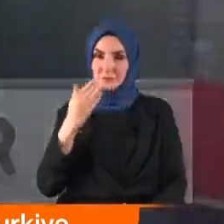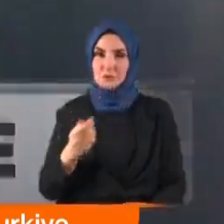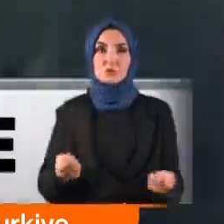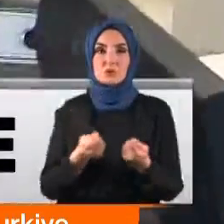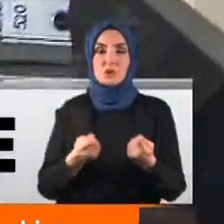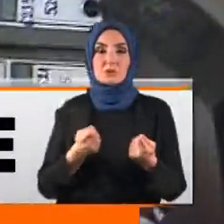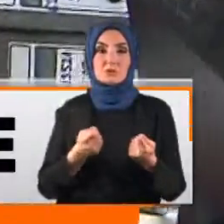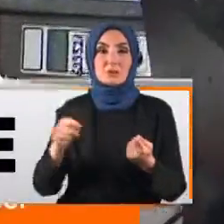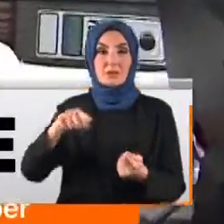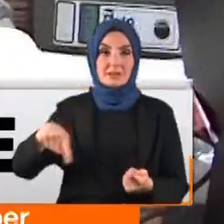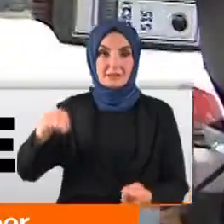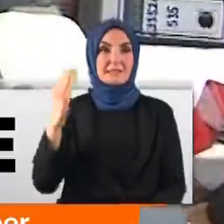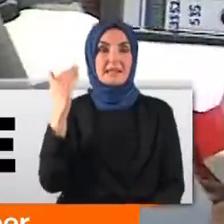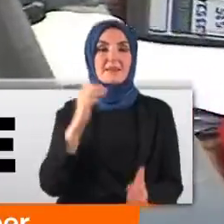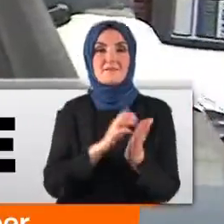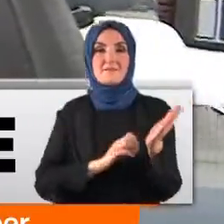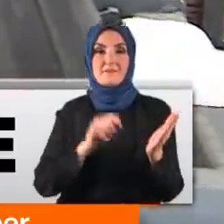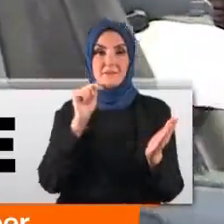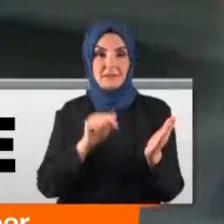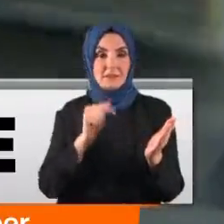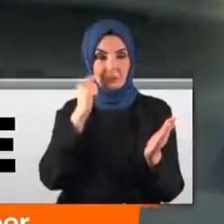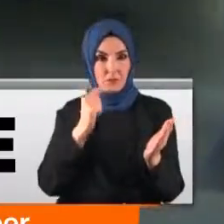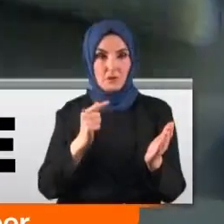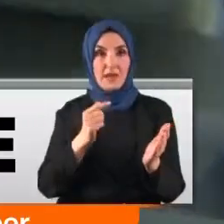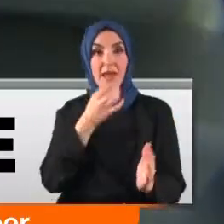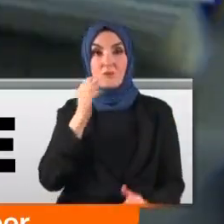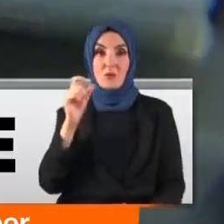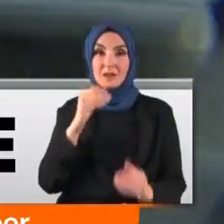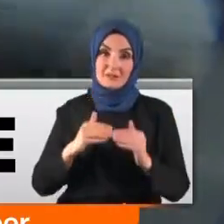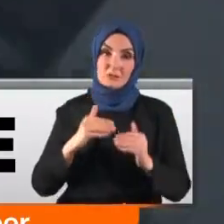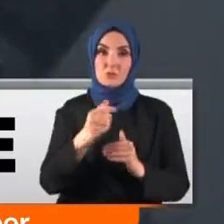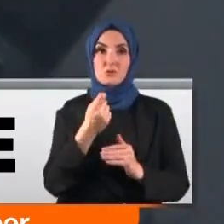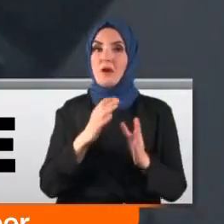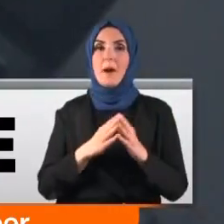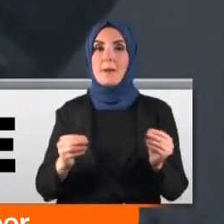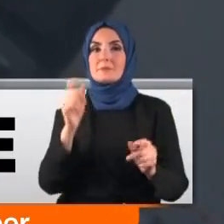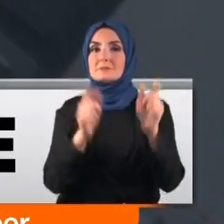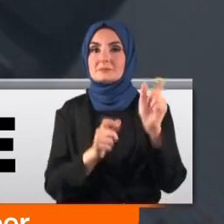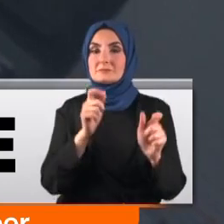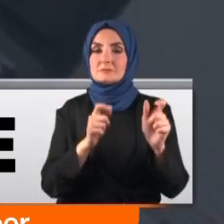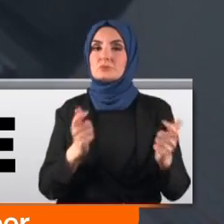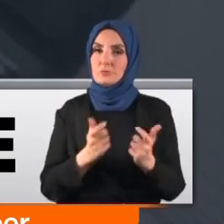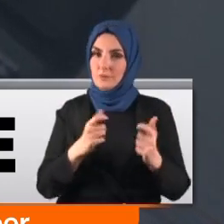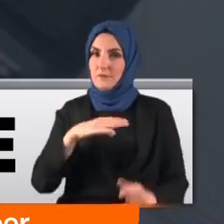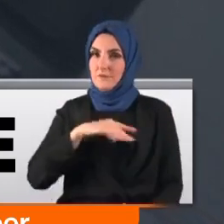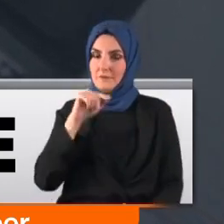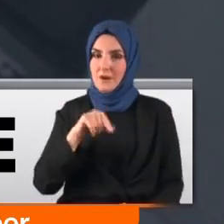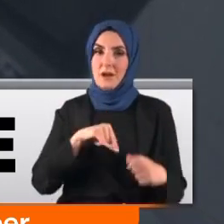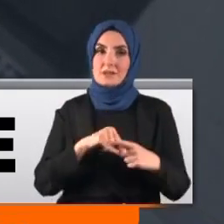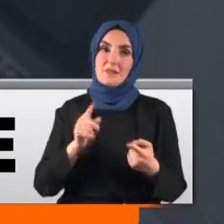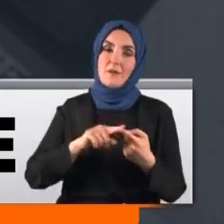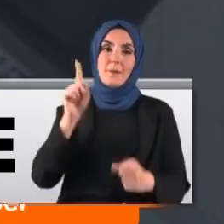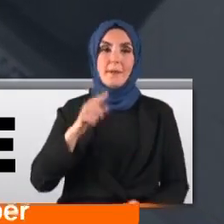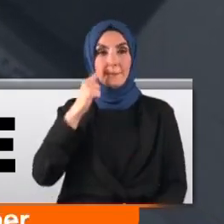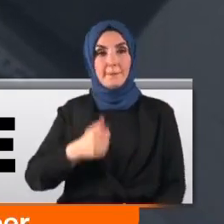dilimleri sebebiyle özellikle Eylül ayından sonra yaşadığı ücret kaybı da masada. Hazine ve Maliye Bakanlığı'yla Çalışma Bakanlığı